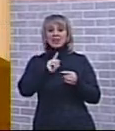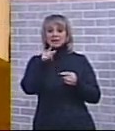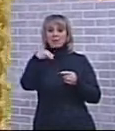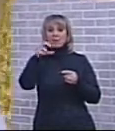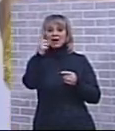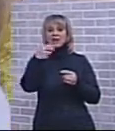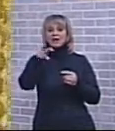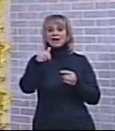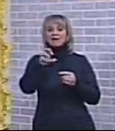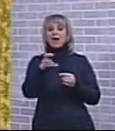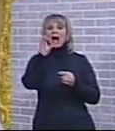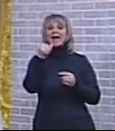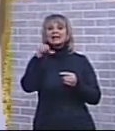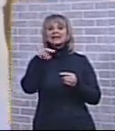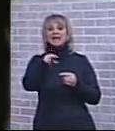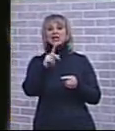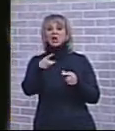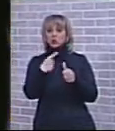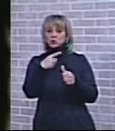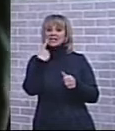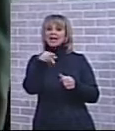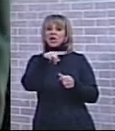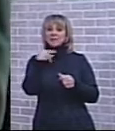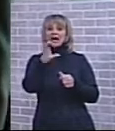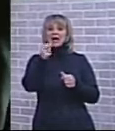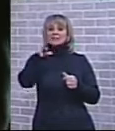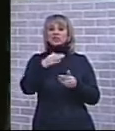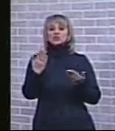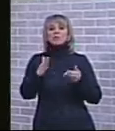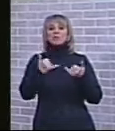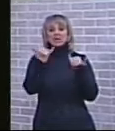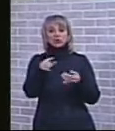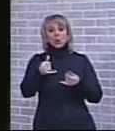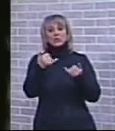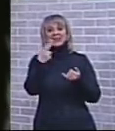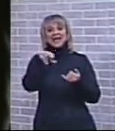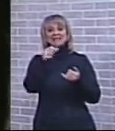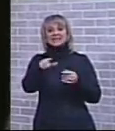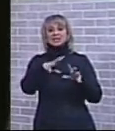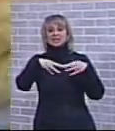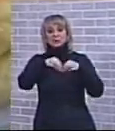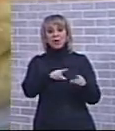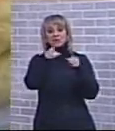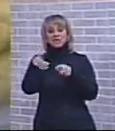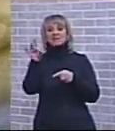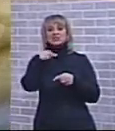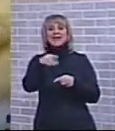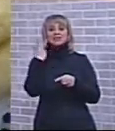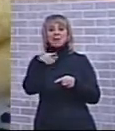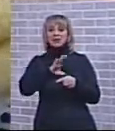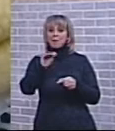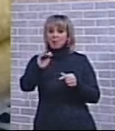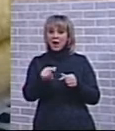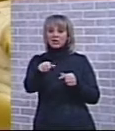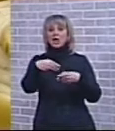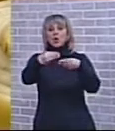пахлава. Айтен, или как ее зовут по-русски Ася, рассказывает, чем принято угощать в Дагестане. Семья переехала в Ростов, когда она была еще маленькой,